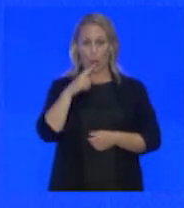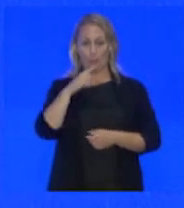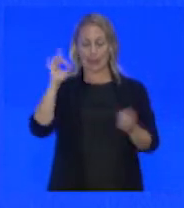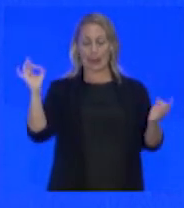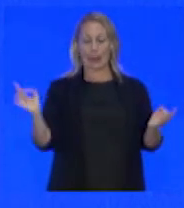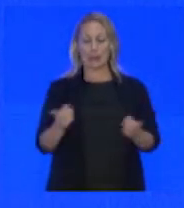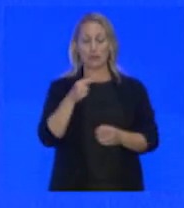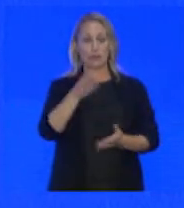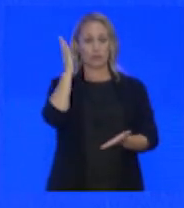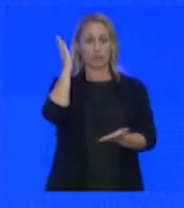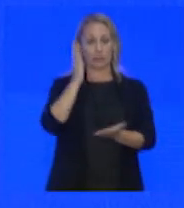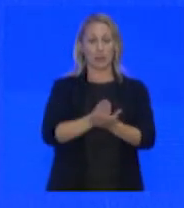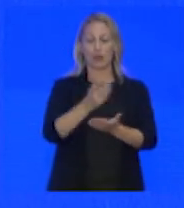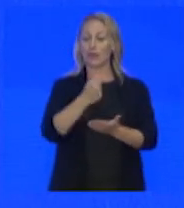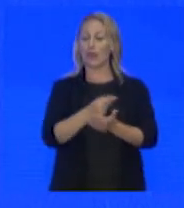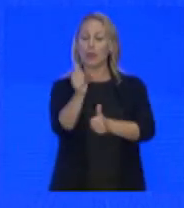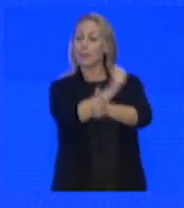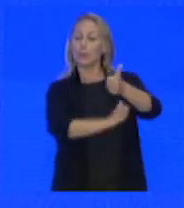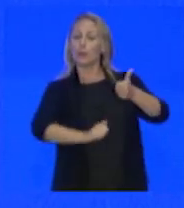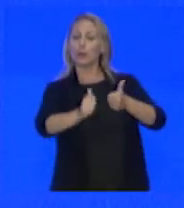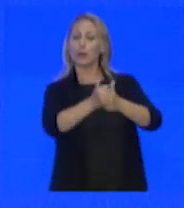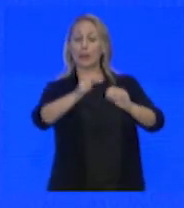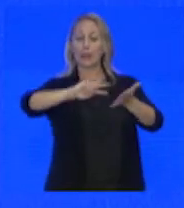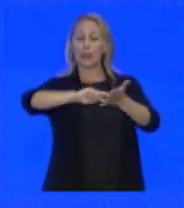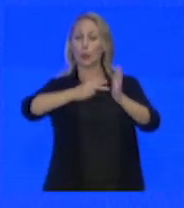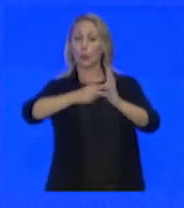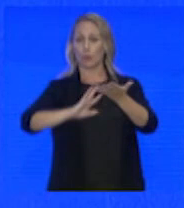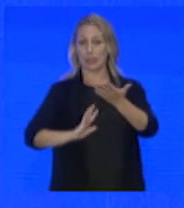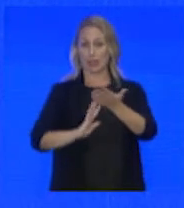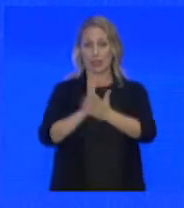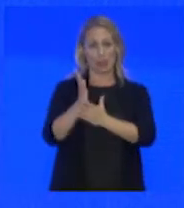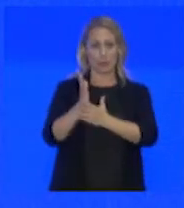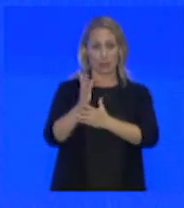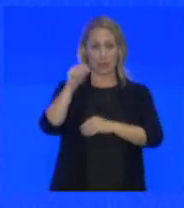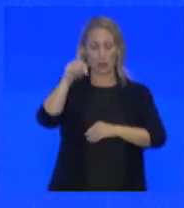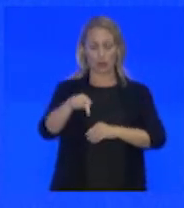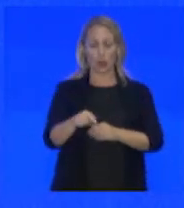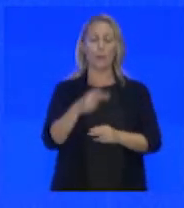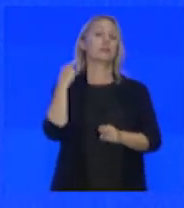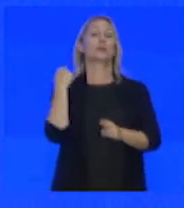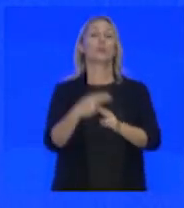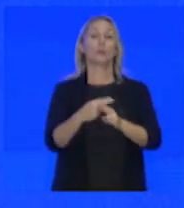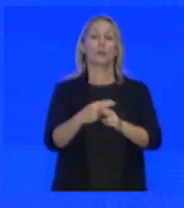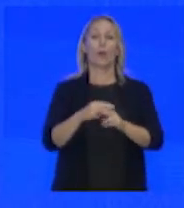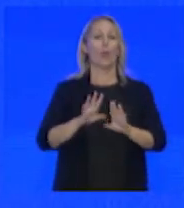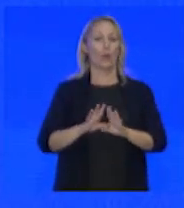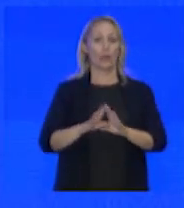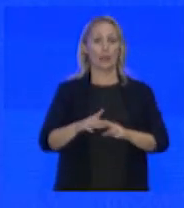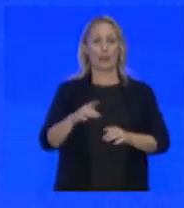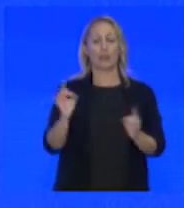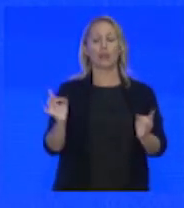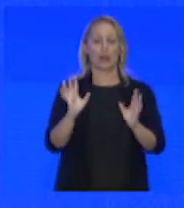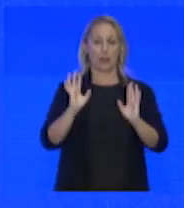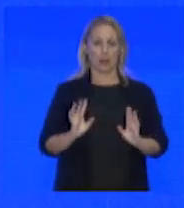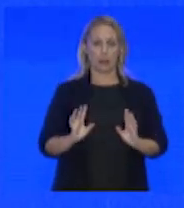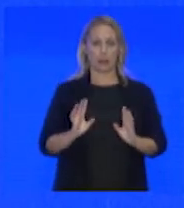και φέτος η οικονομία και η ανάπτυξη αποτελούν το κλειδί για κάθε βήμα της χώρας. Προϋπόθεση για